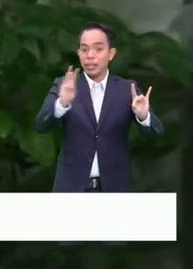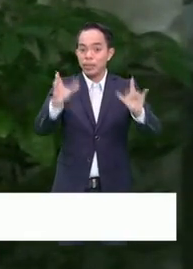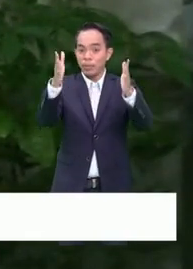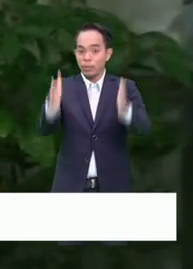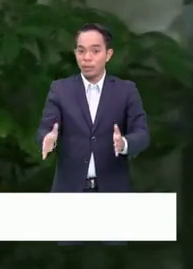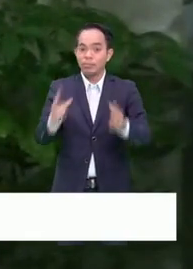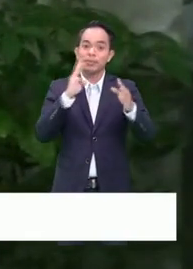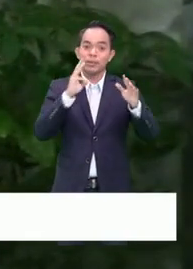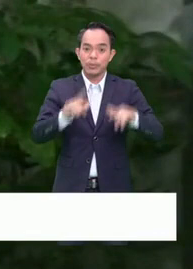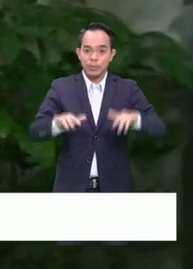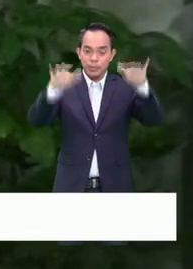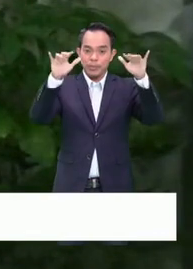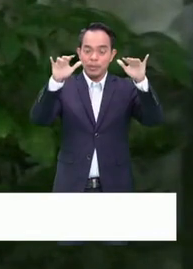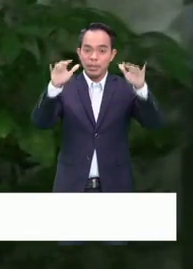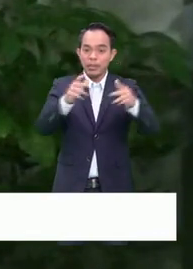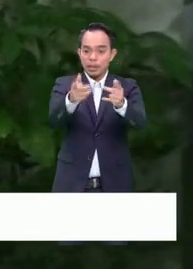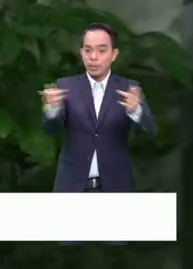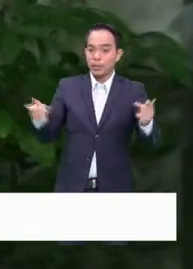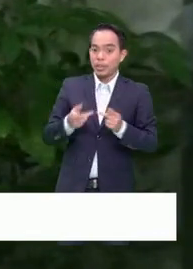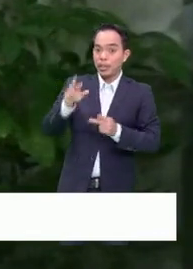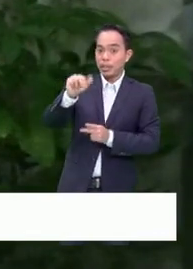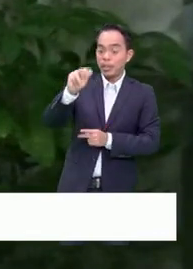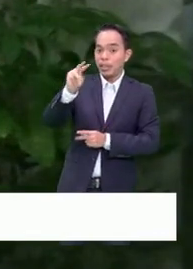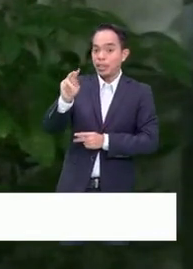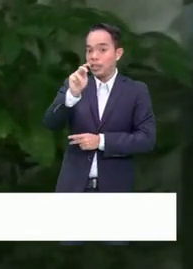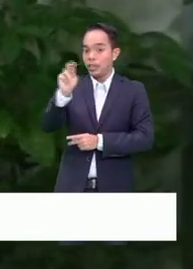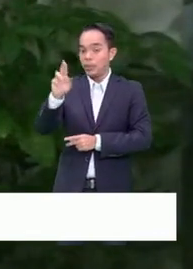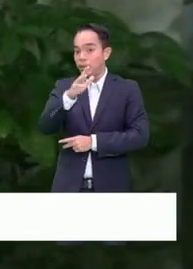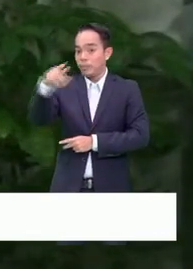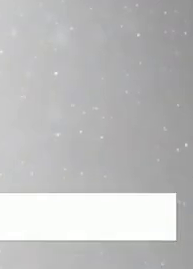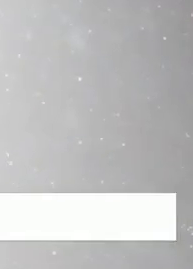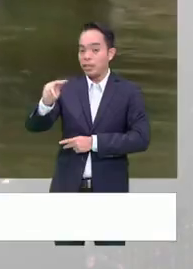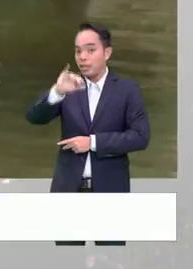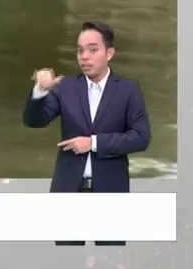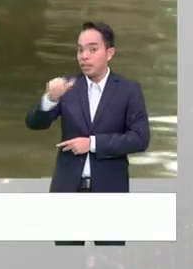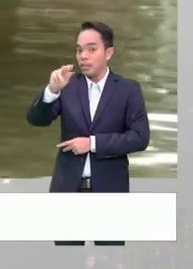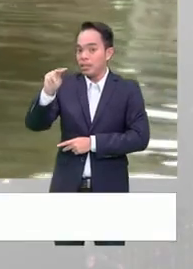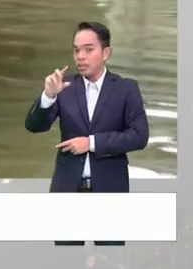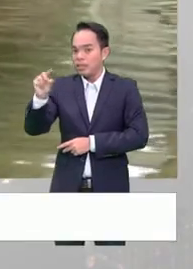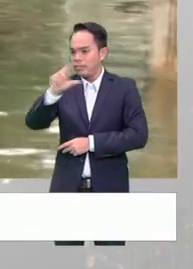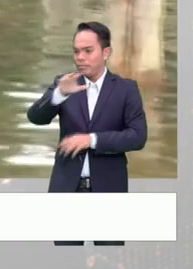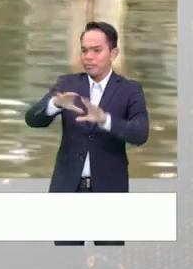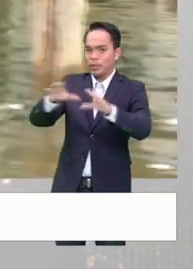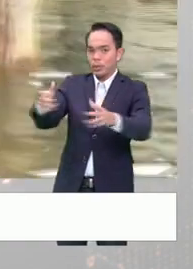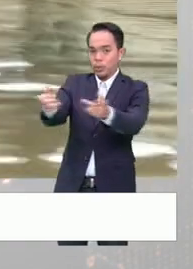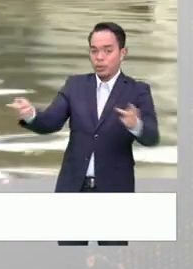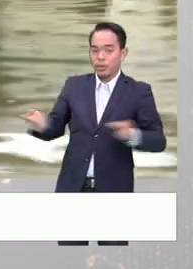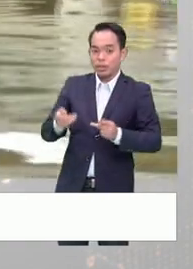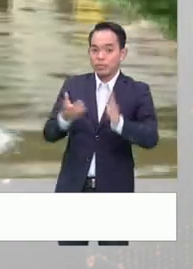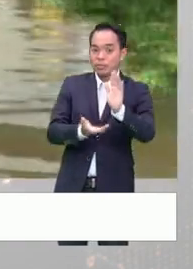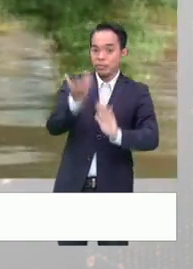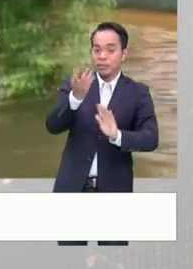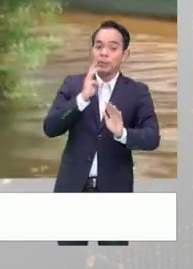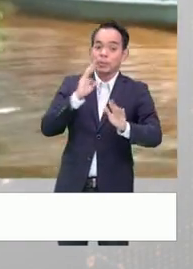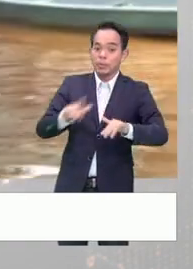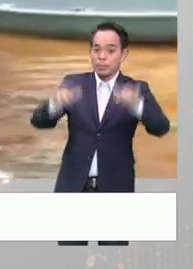dan kawasan Rantau Panjang di kampung gua tokde khasnya mencatatkan jumlah banjir tertinggi di